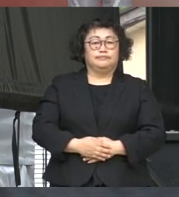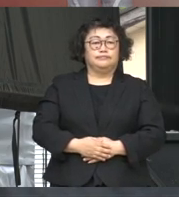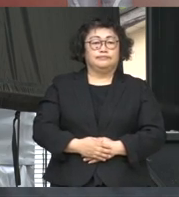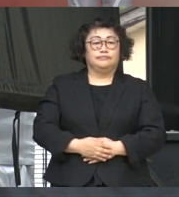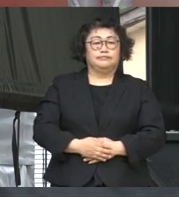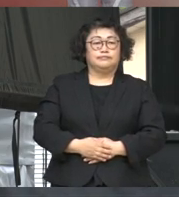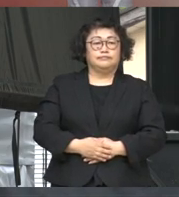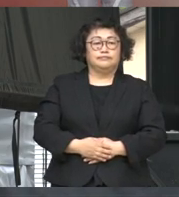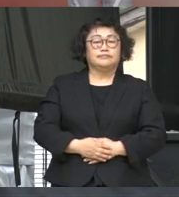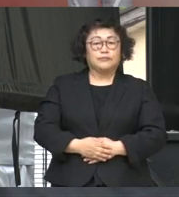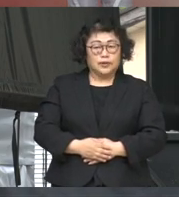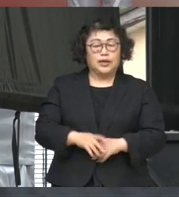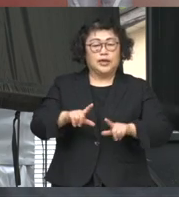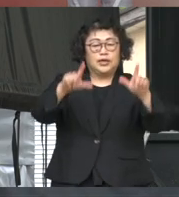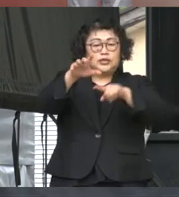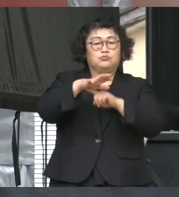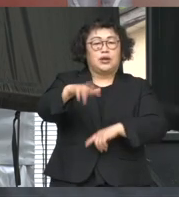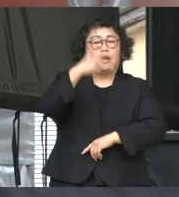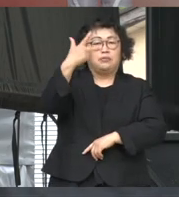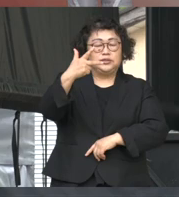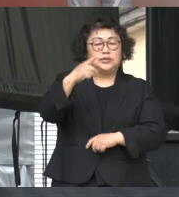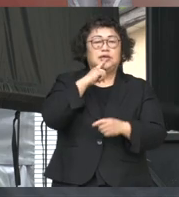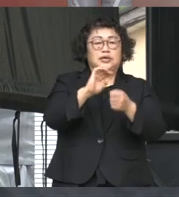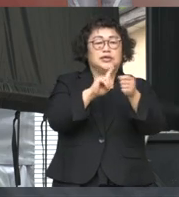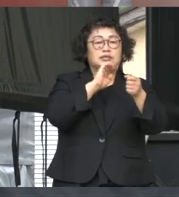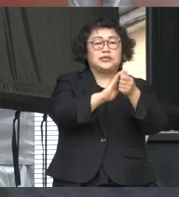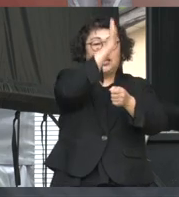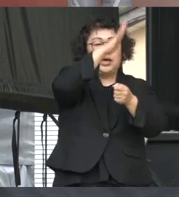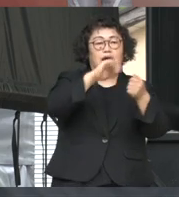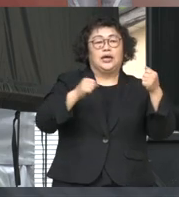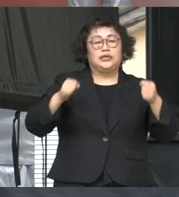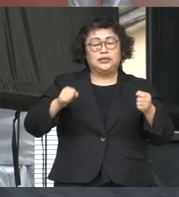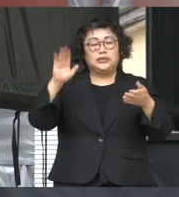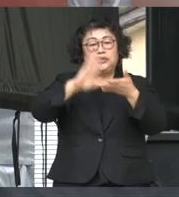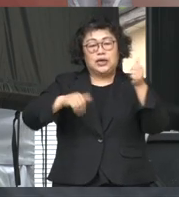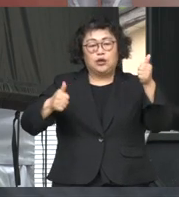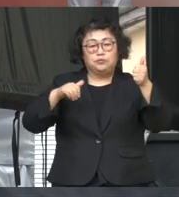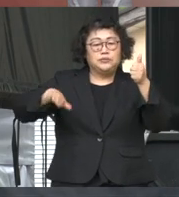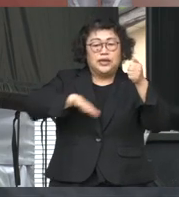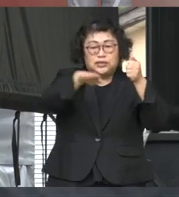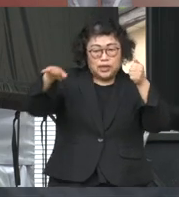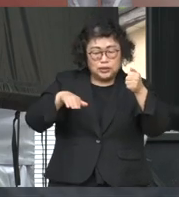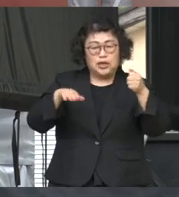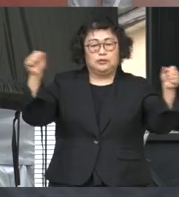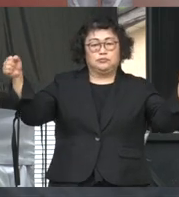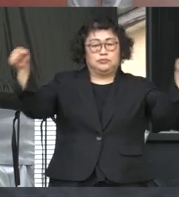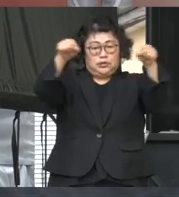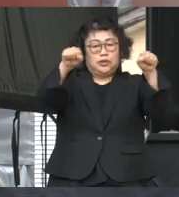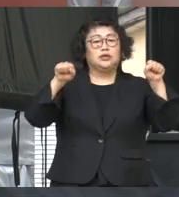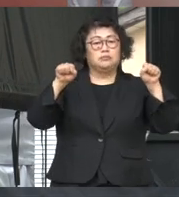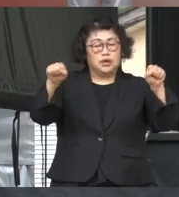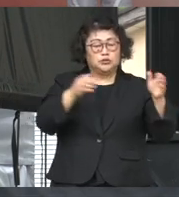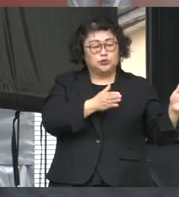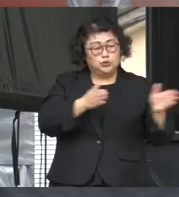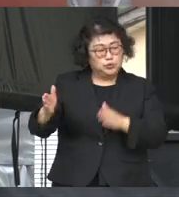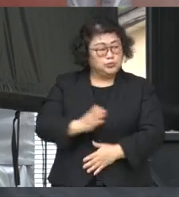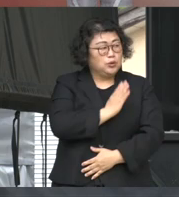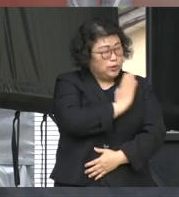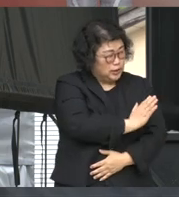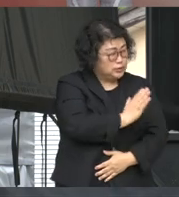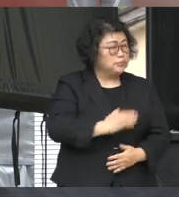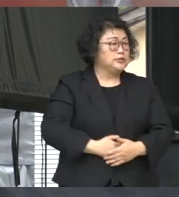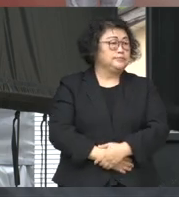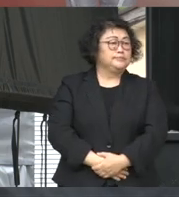それでは東村山市の聖火ランナーの皆さんによるトーチキスを行います。ステージの準備をお願いいたします。